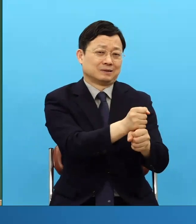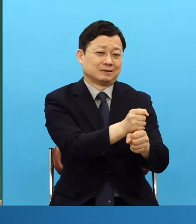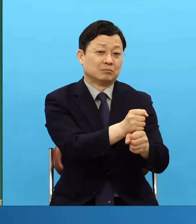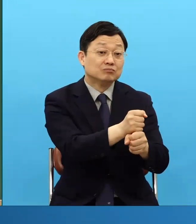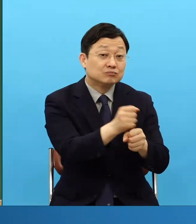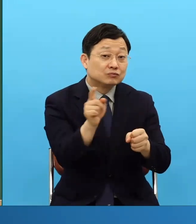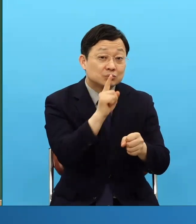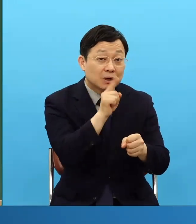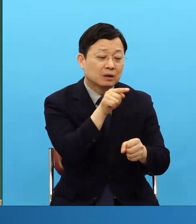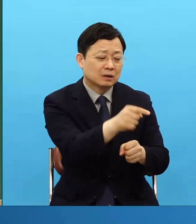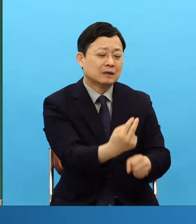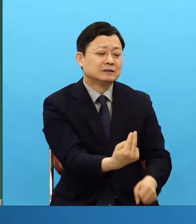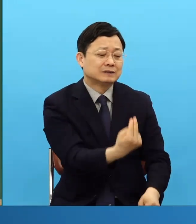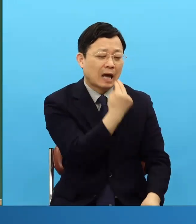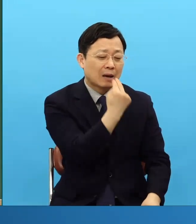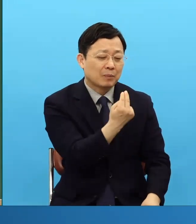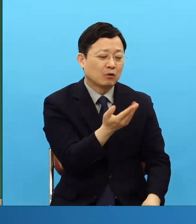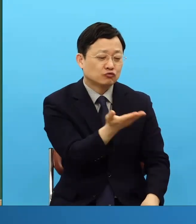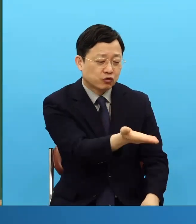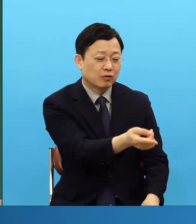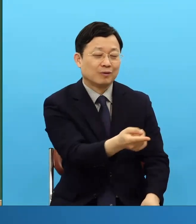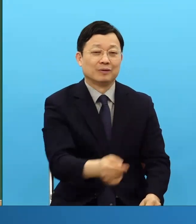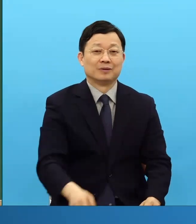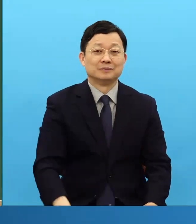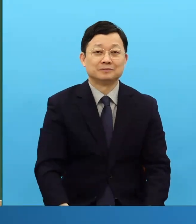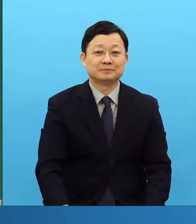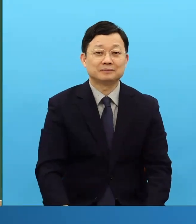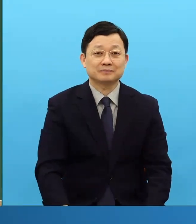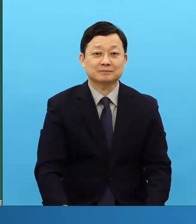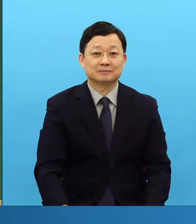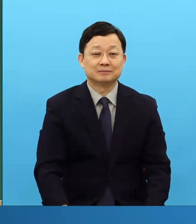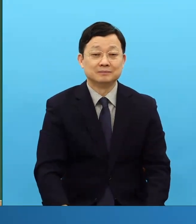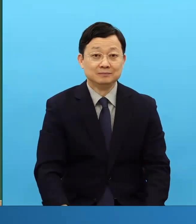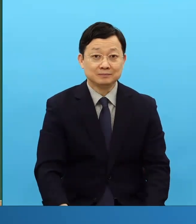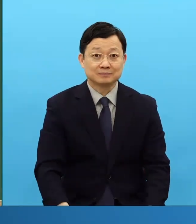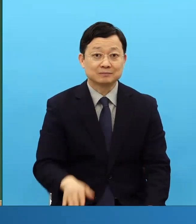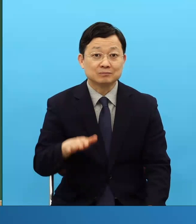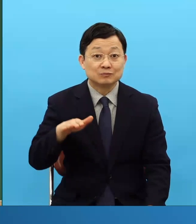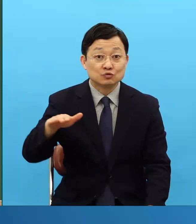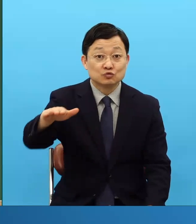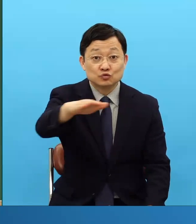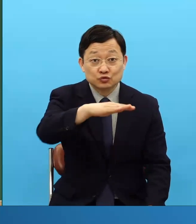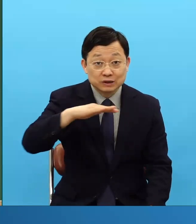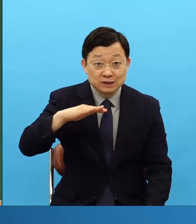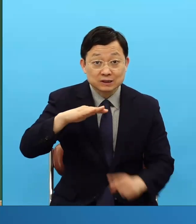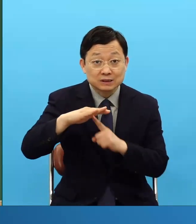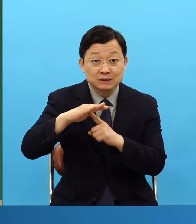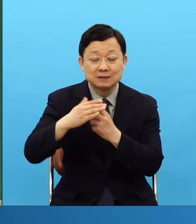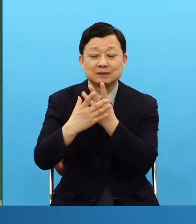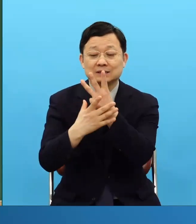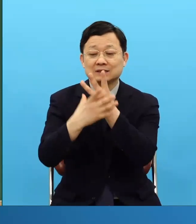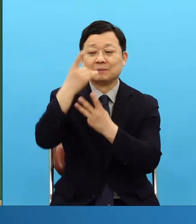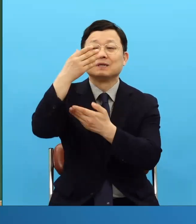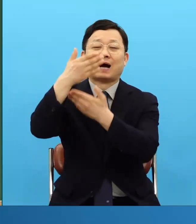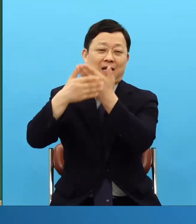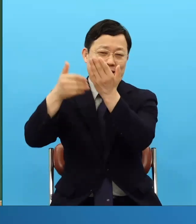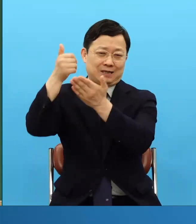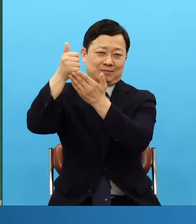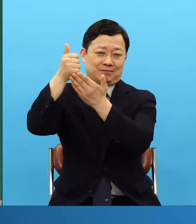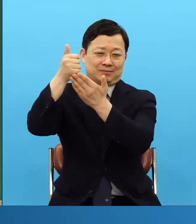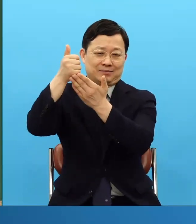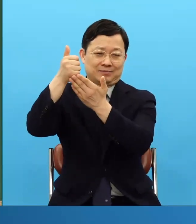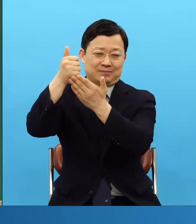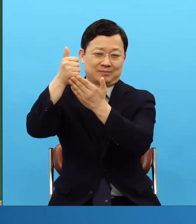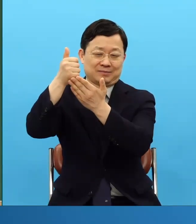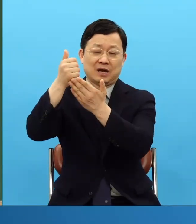God's image. 여기에 분명히 우리가 우리의 형상대로 그랬습니다. Then if you look in the Bible, it says, "Let us make man in our